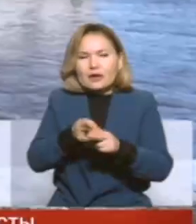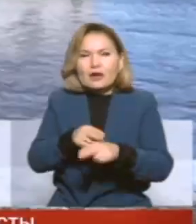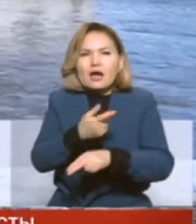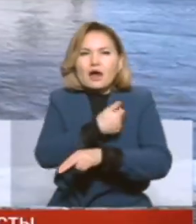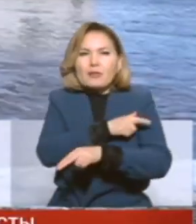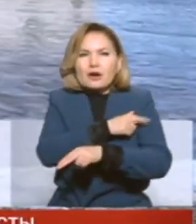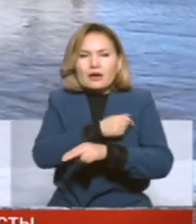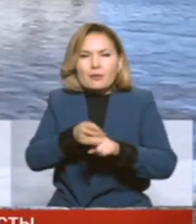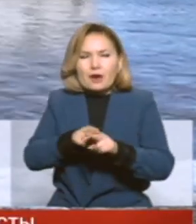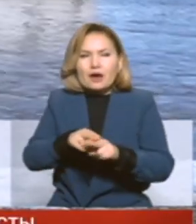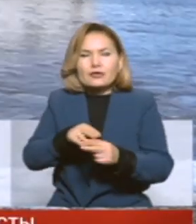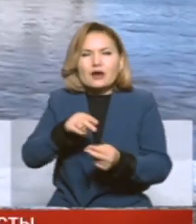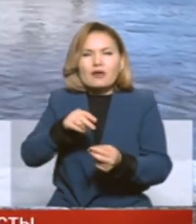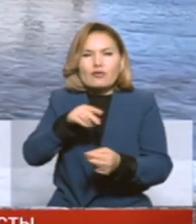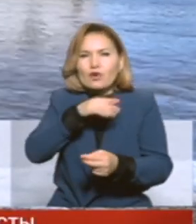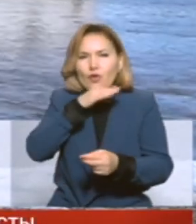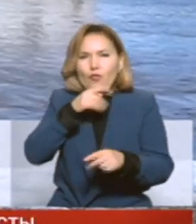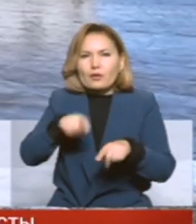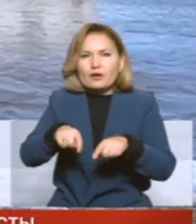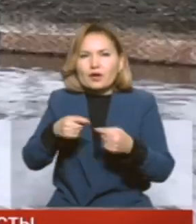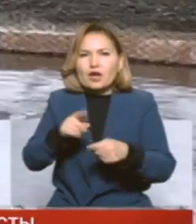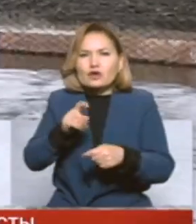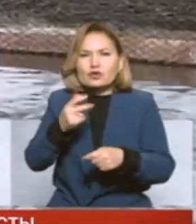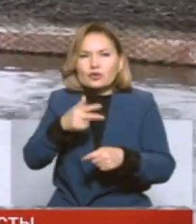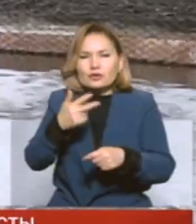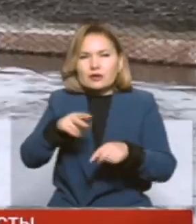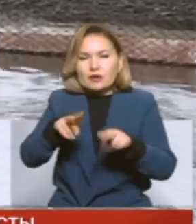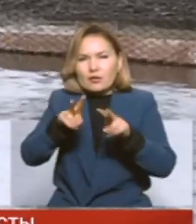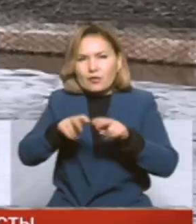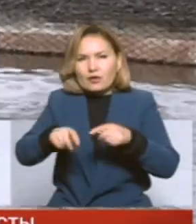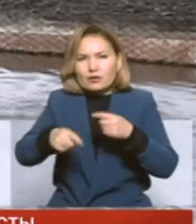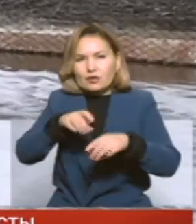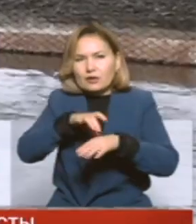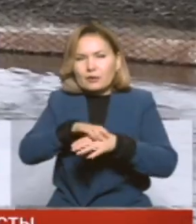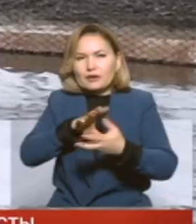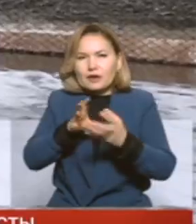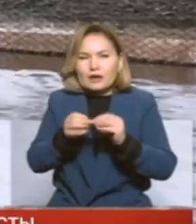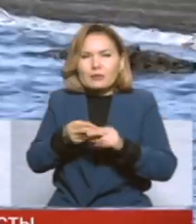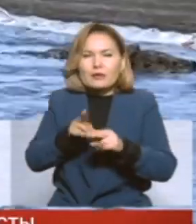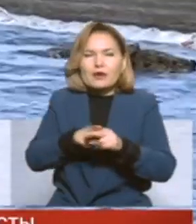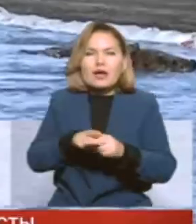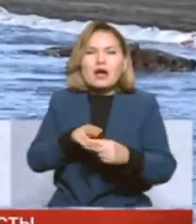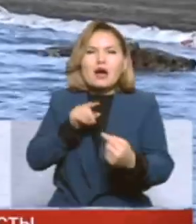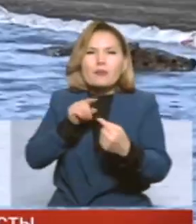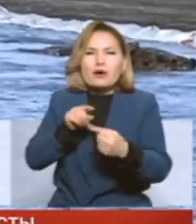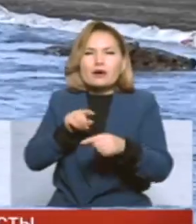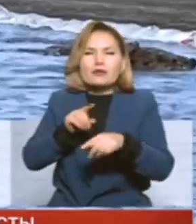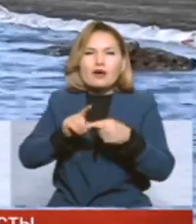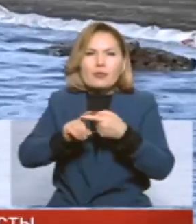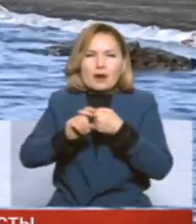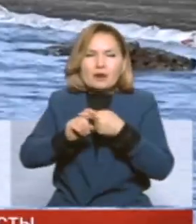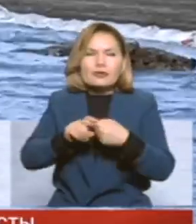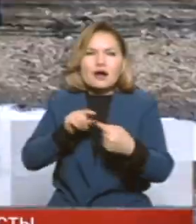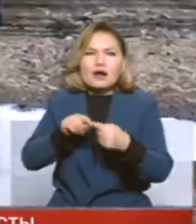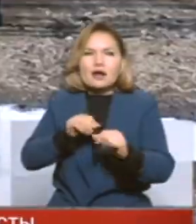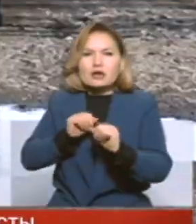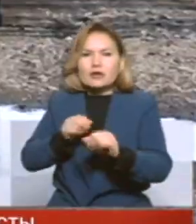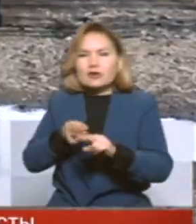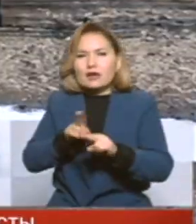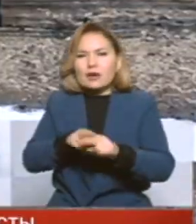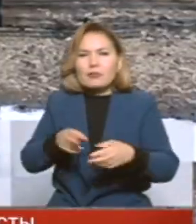гигиеналық нормативтерге сәйкес келмейтін 133 сынама анықталды. Эпидемияға қарсы және профилактикалық іс-шаралар